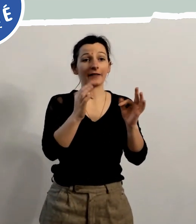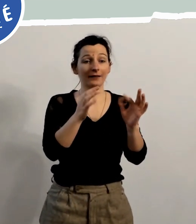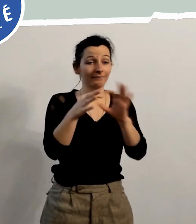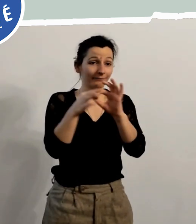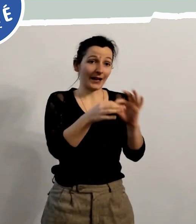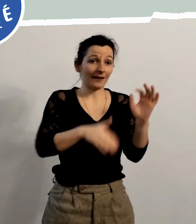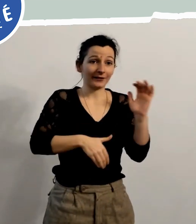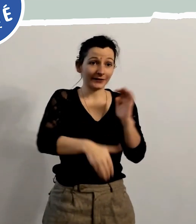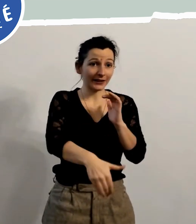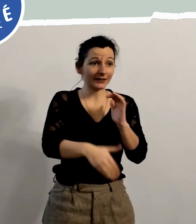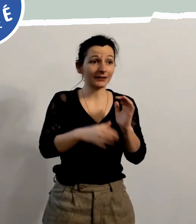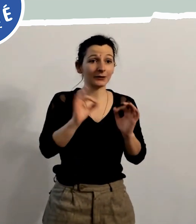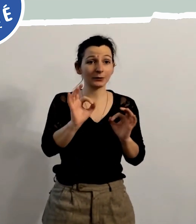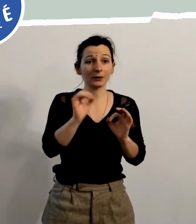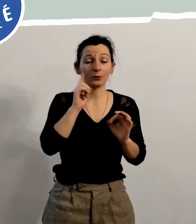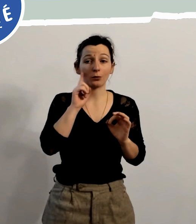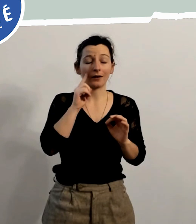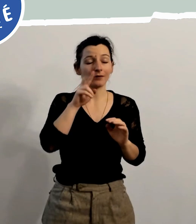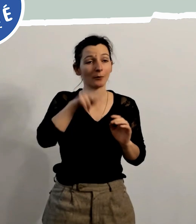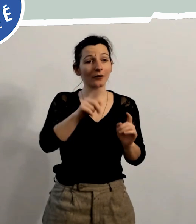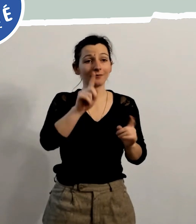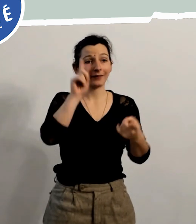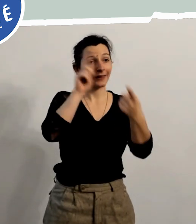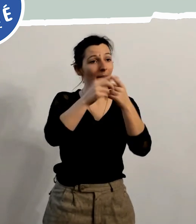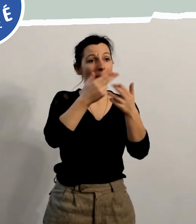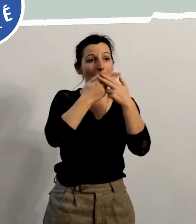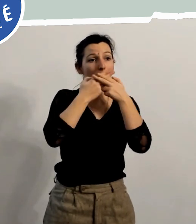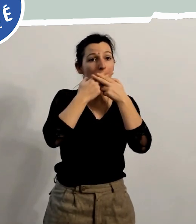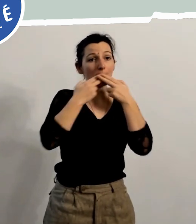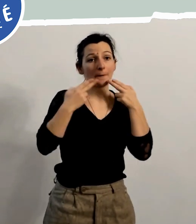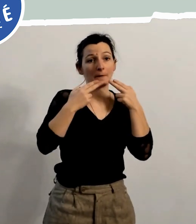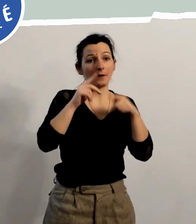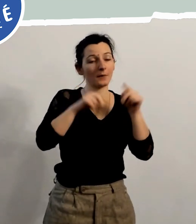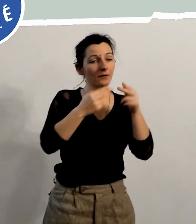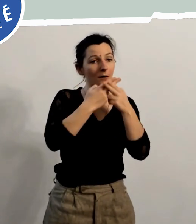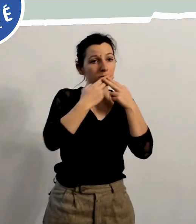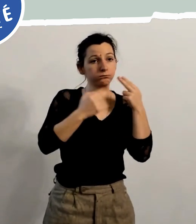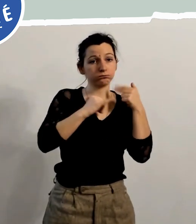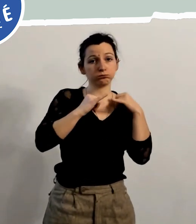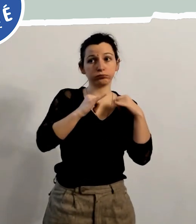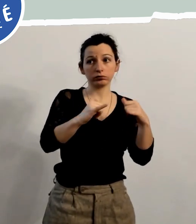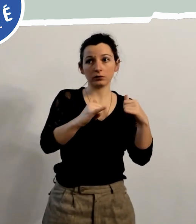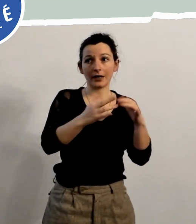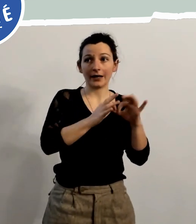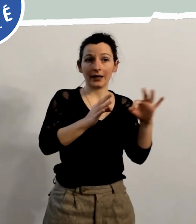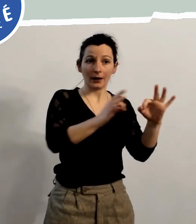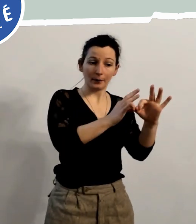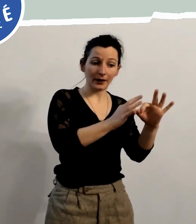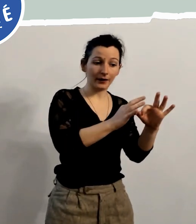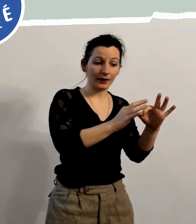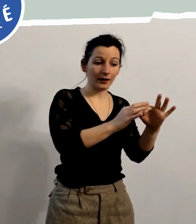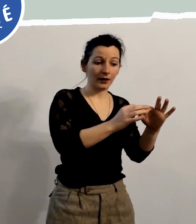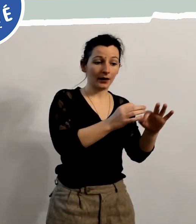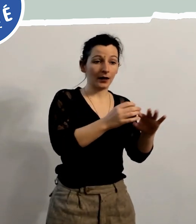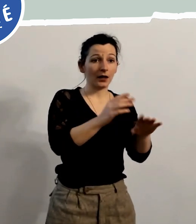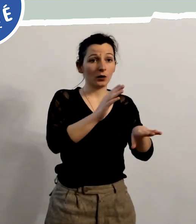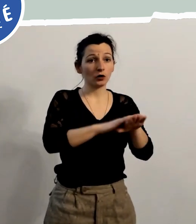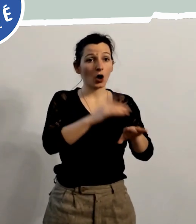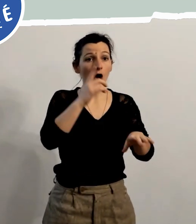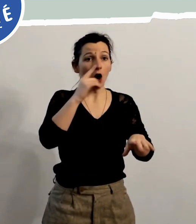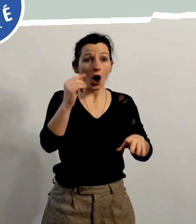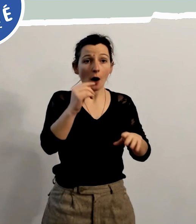parce que c'est un sujet très tabou. Et dans des pays où ça touche énormément les hommes,